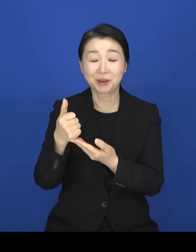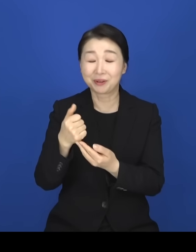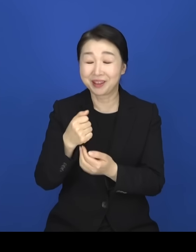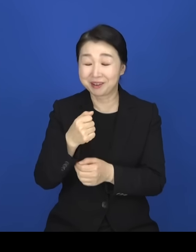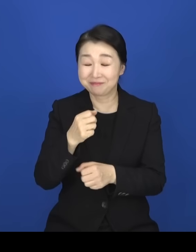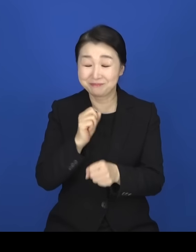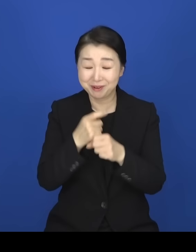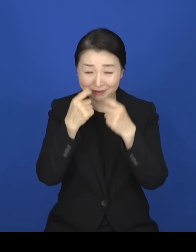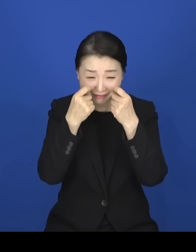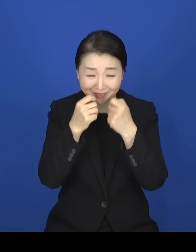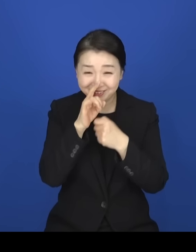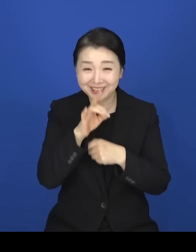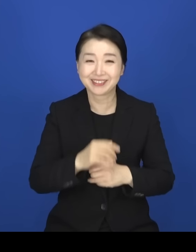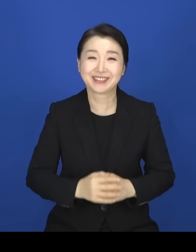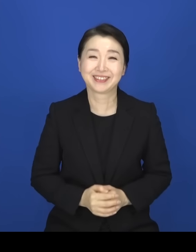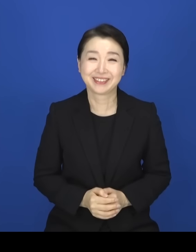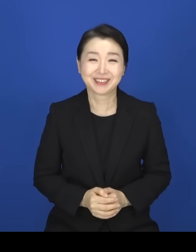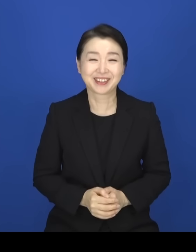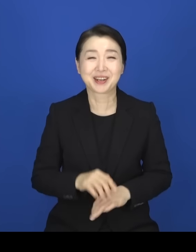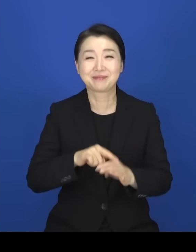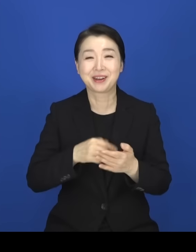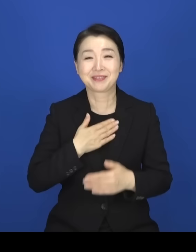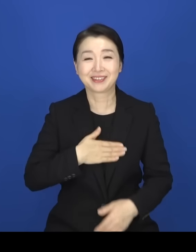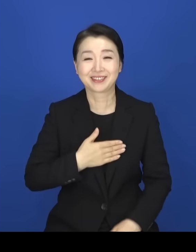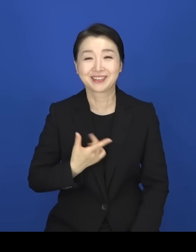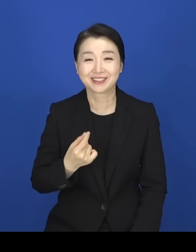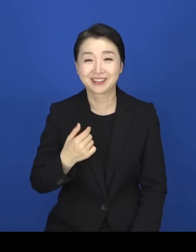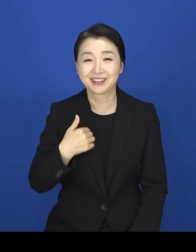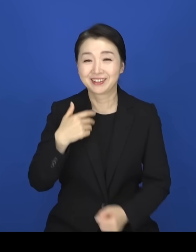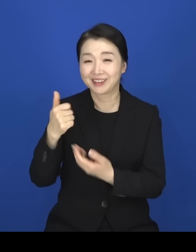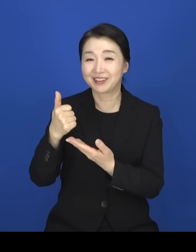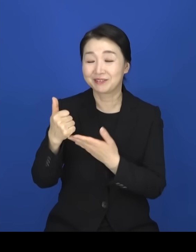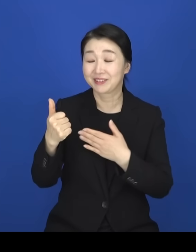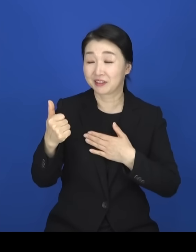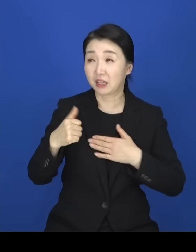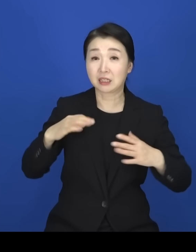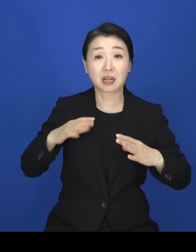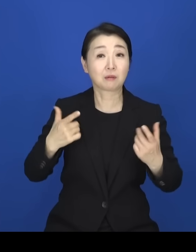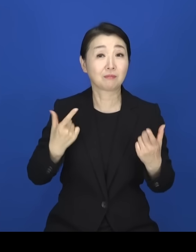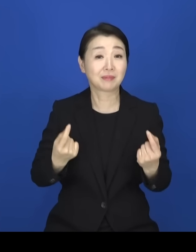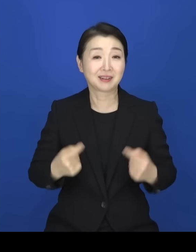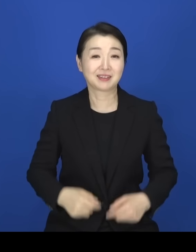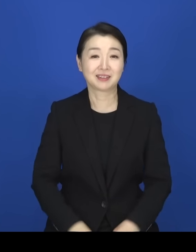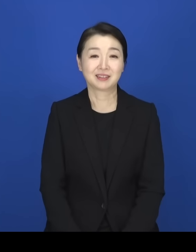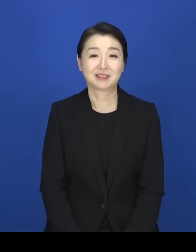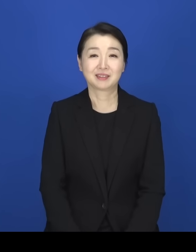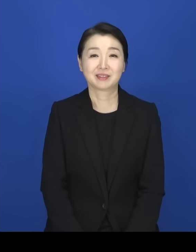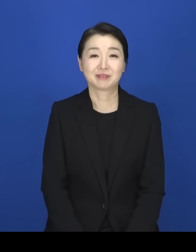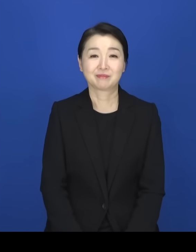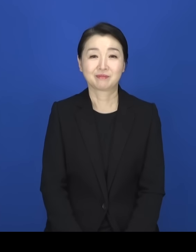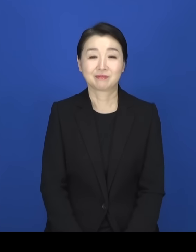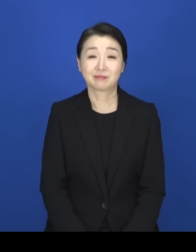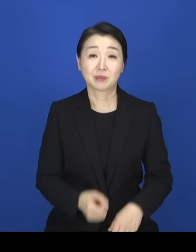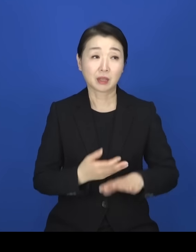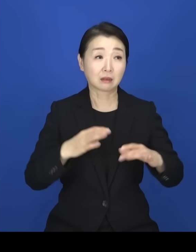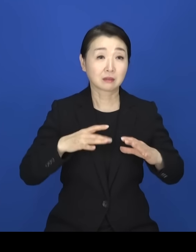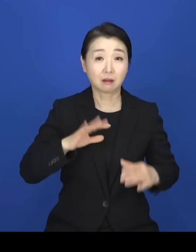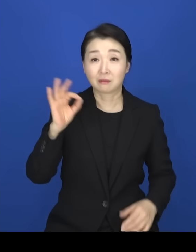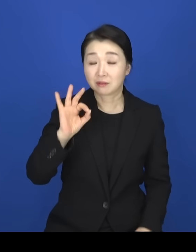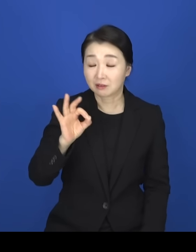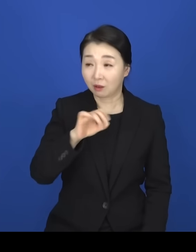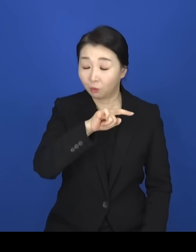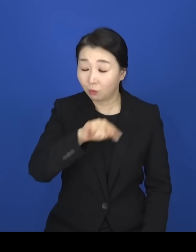벌써 울면 안 되잖아요 이거. 아, 뭔 마음인지 알 것 같아요. 너무 왜? 알겠어요. 내가 너무 하나님이 알겠어요. 나한테 자랑거리인데 네, 다른 자랑거리를